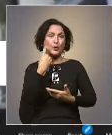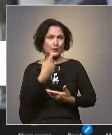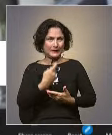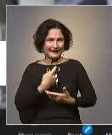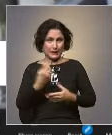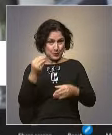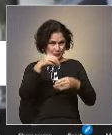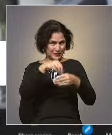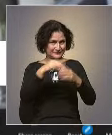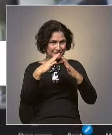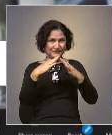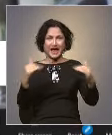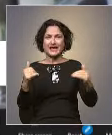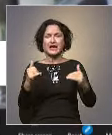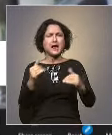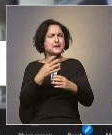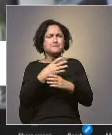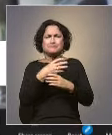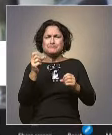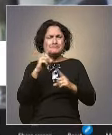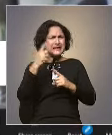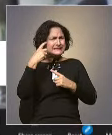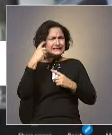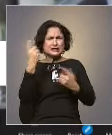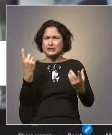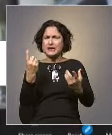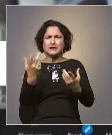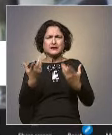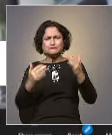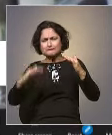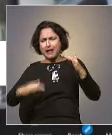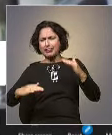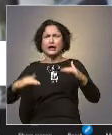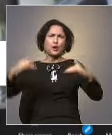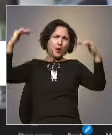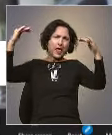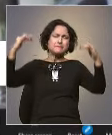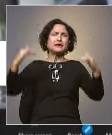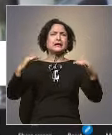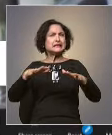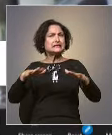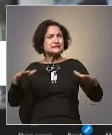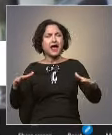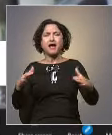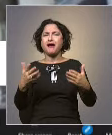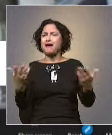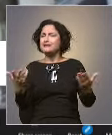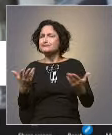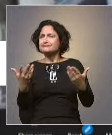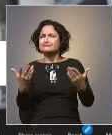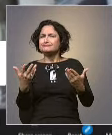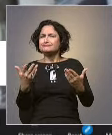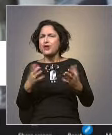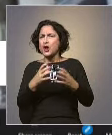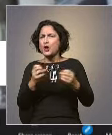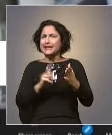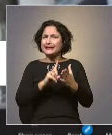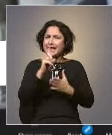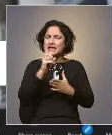лагер, без значение от възрастта и подготовката на нашите деца, тъй като лагер е от 11 до